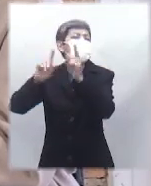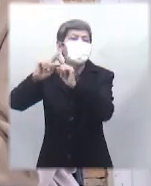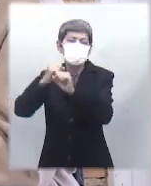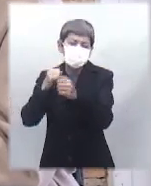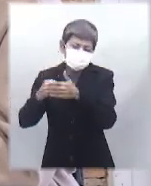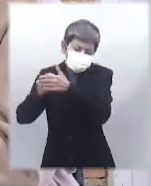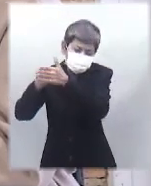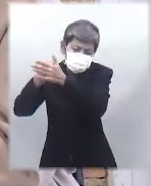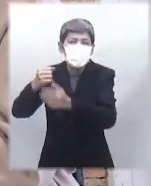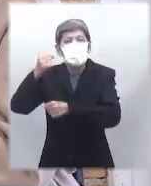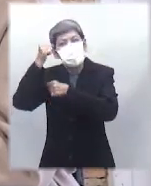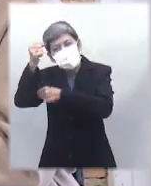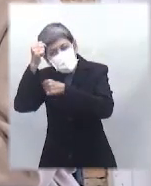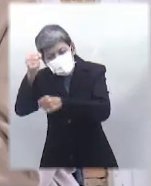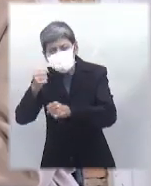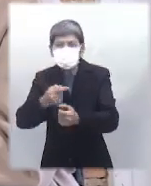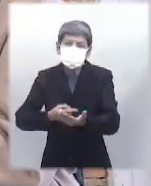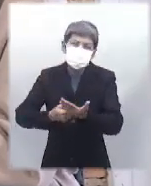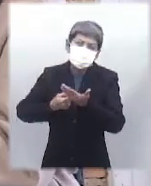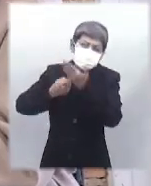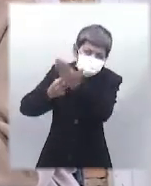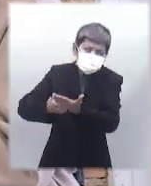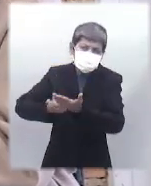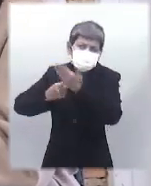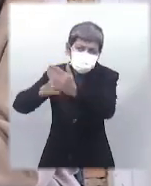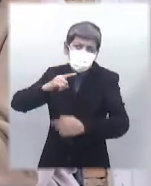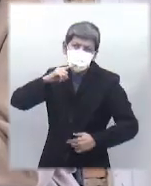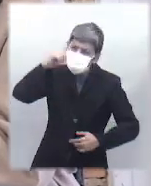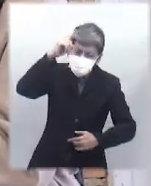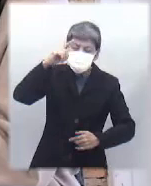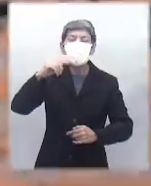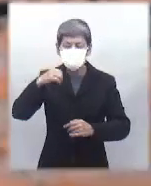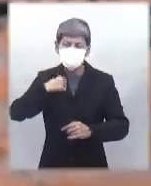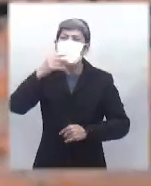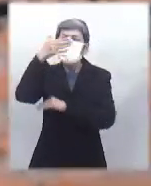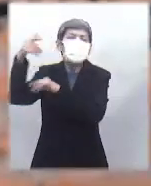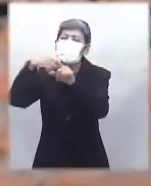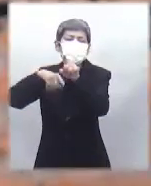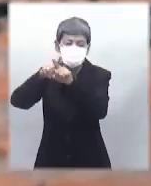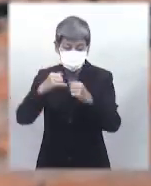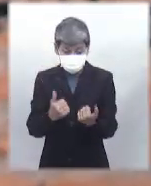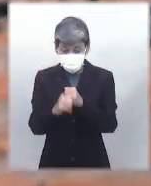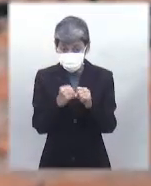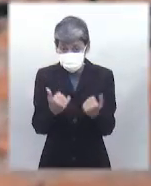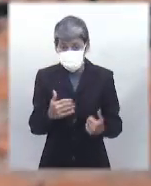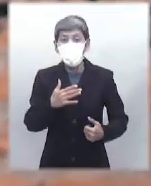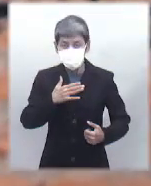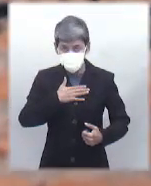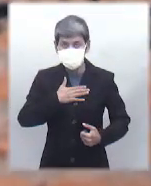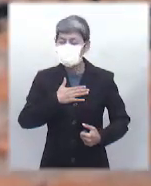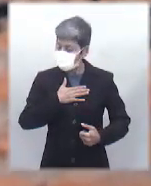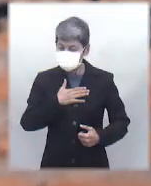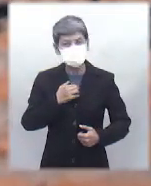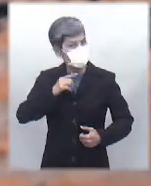ก็เริ่มจะเกิดการประท้วงเรื่องการยื่นหนังสือเรื่องเกิดจากการฟ้องร้องทางธรรมเนียม 1นะครับผมคิดว่าปีนี้จะเป็นปีนึงที่ผมต้อง